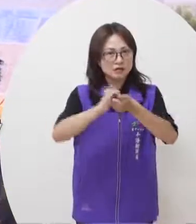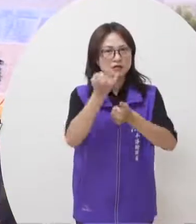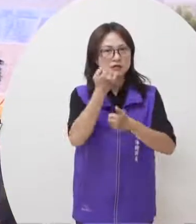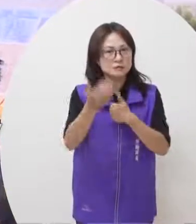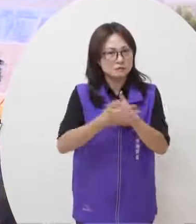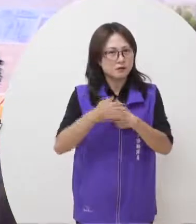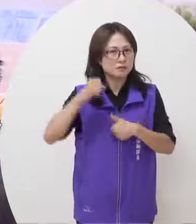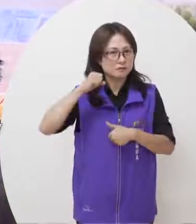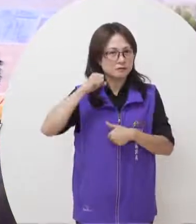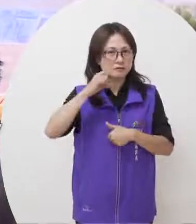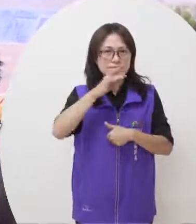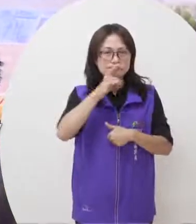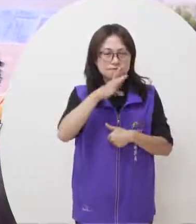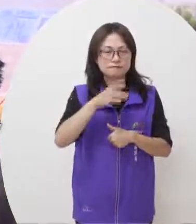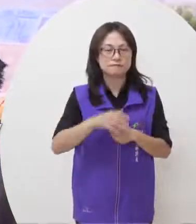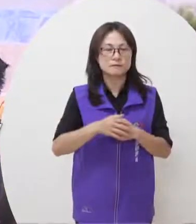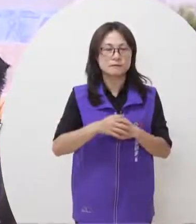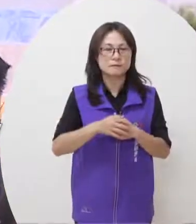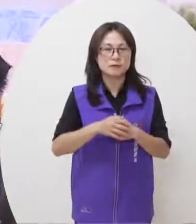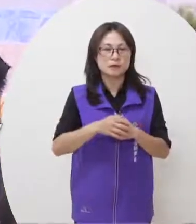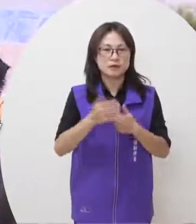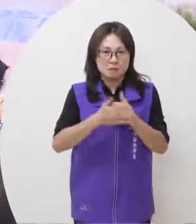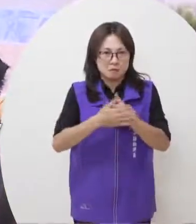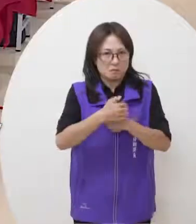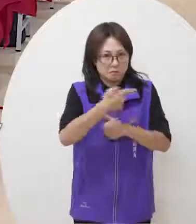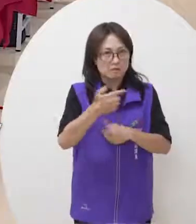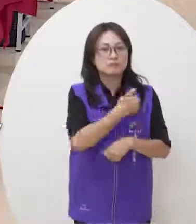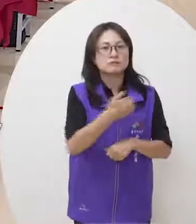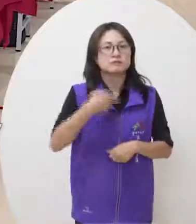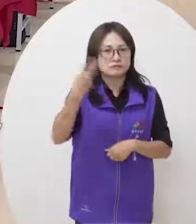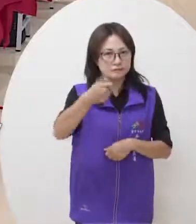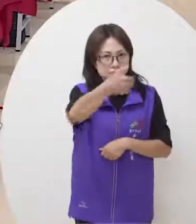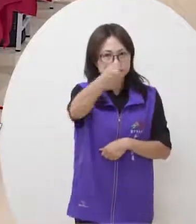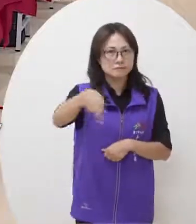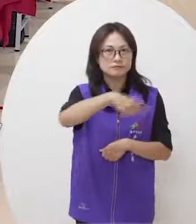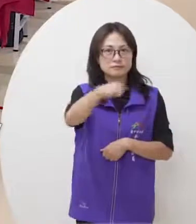展历史上留名。再次感谢大家，谢谢。